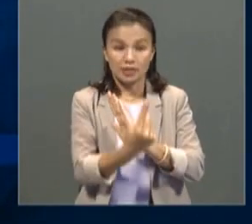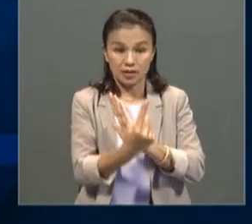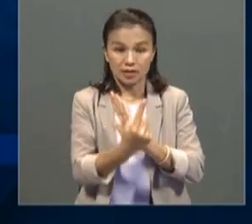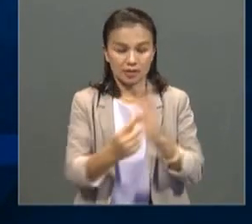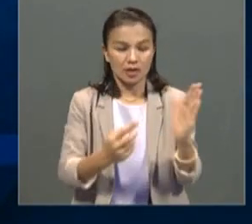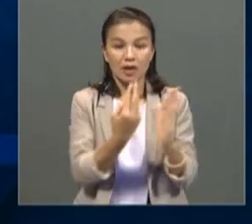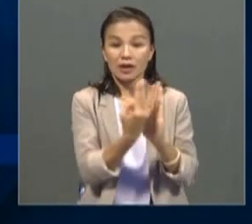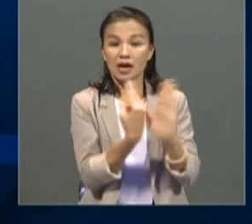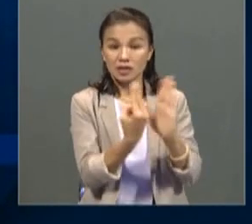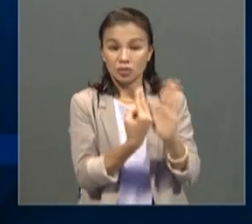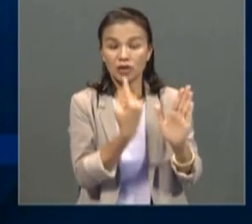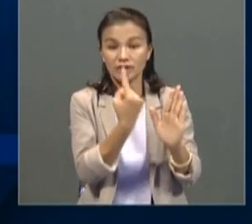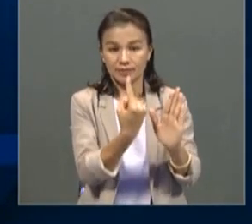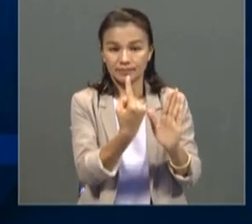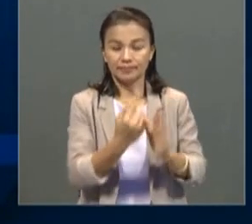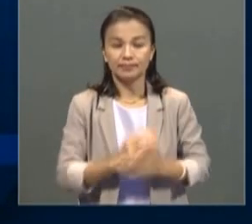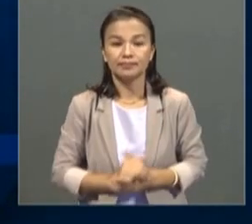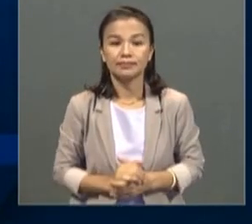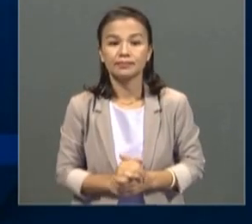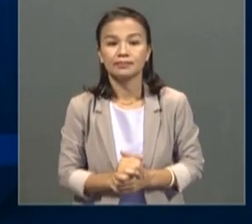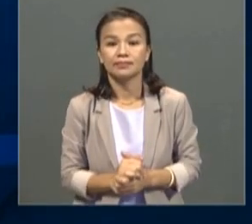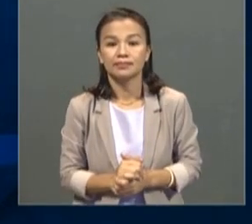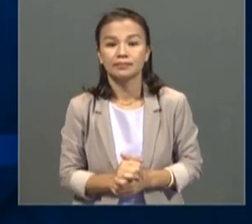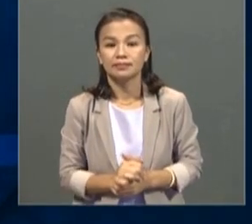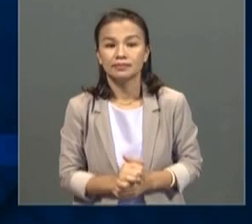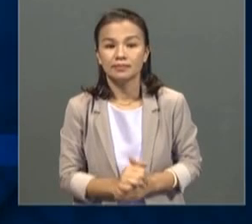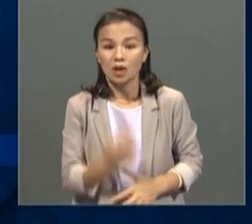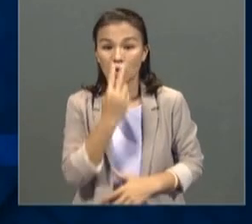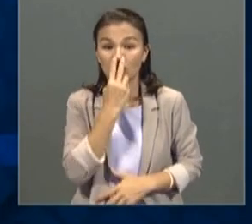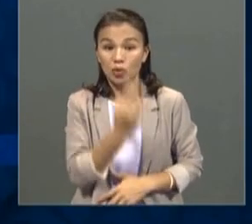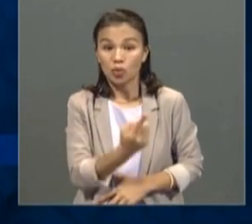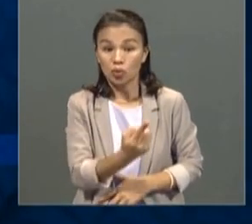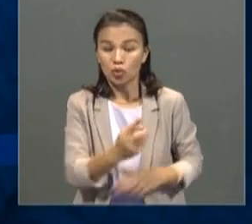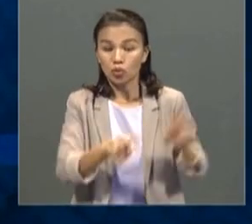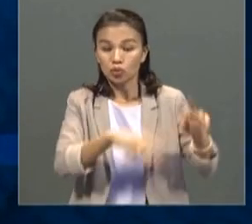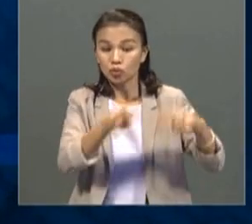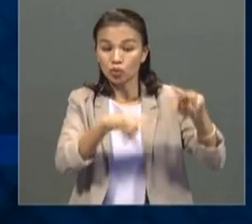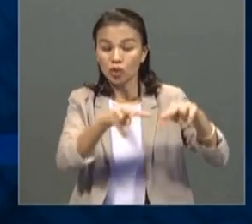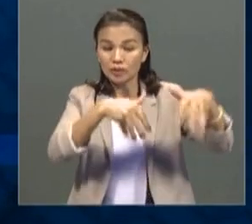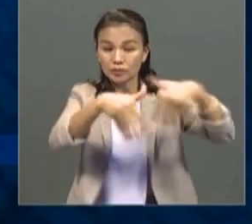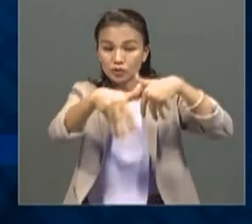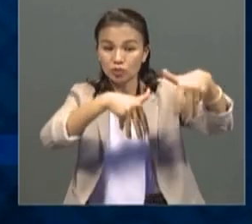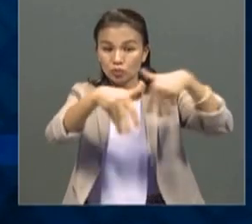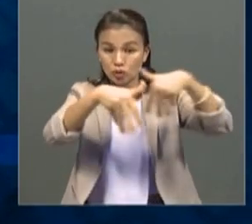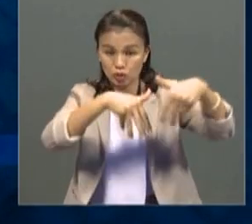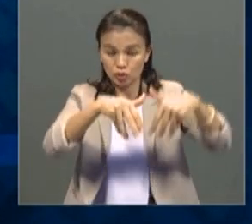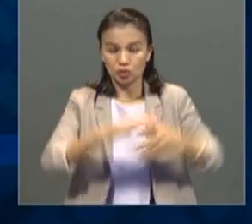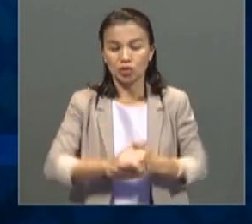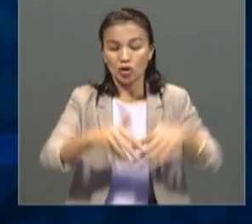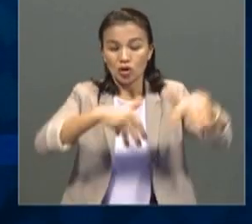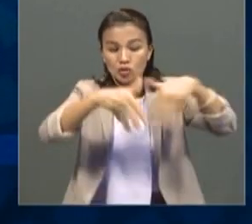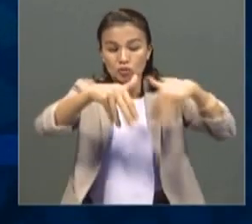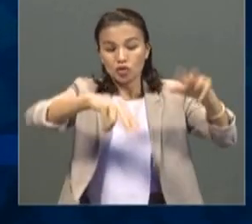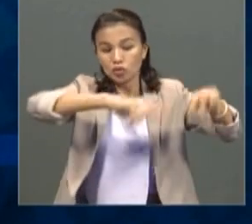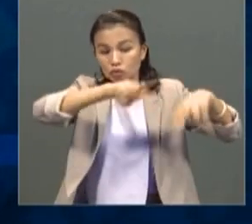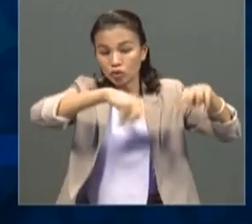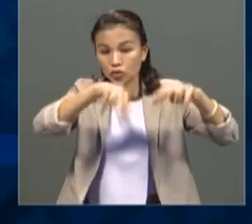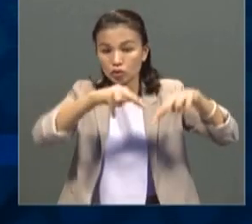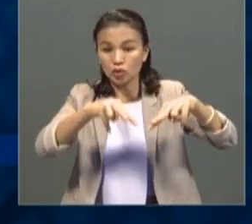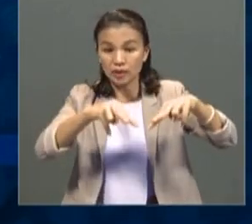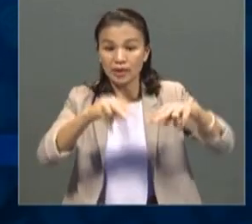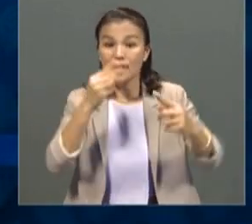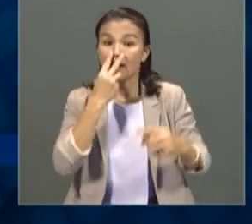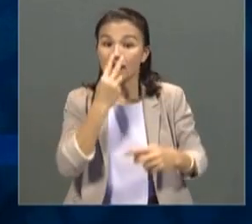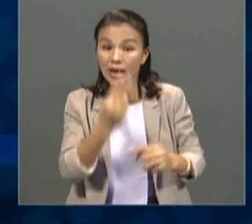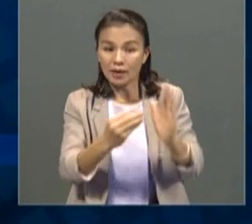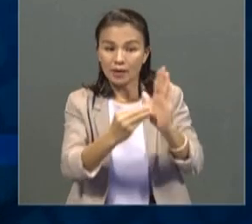က်ပါတယ်ချုံဘူးလေးက1ယောက်ပါတယ်လဘူးလေးက1ယောက်ပါပါတယ်ဒီ queen စင်းပြီးတော့မှာပေါ့နော်ပိုးကူးဆက်ခဲ့တာကိုဆက်လက်ကြည့်မယ်ဆိုလို့ရှိရင်သူက